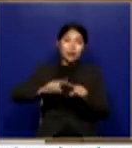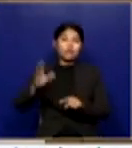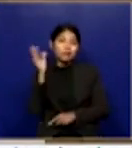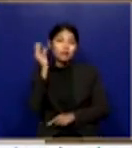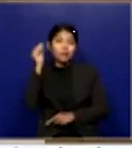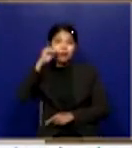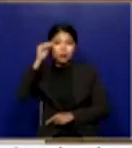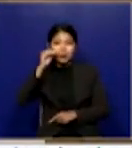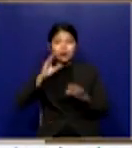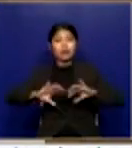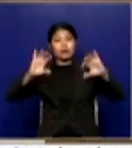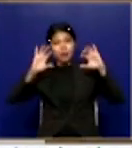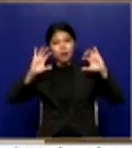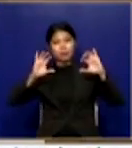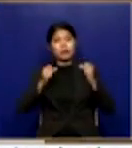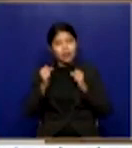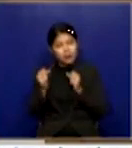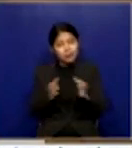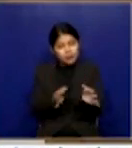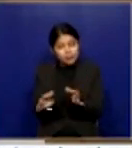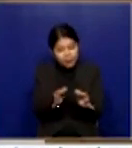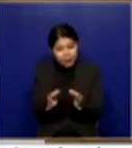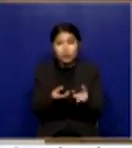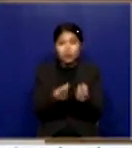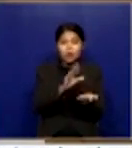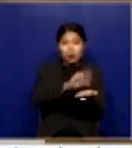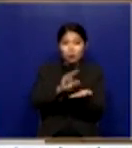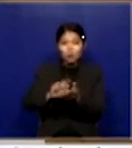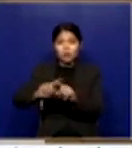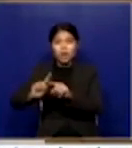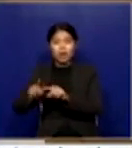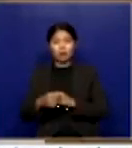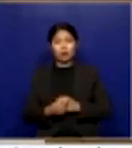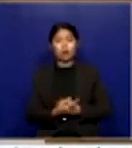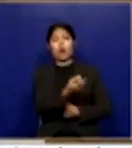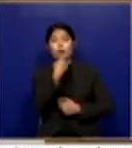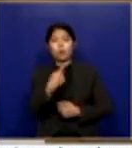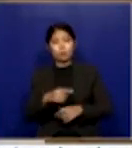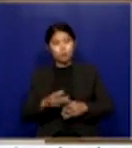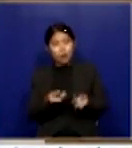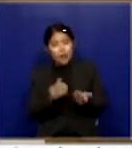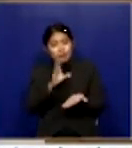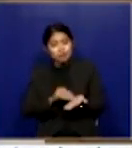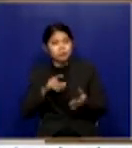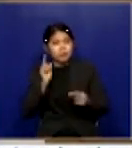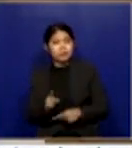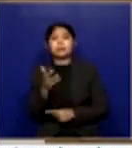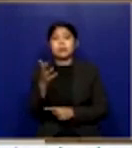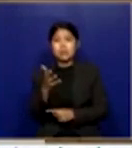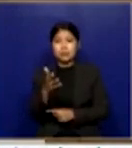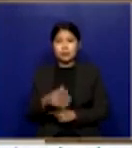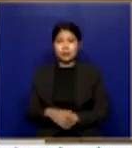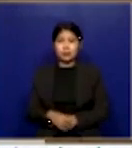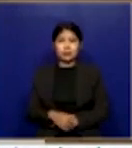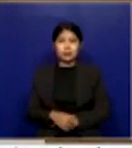ทางฝ่ายรัฐบาลก็ไปที่แจงมีตัวเลขตามออกมาตั้งแต่ว่าตัวเลขรัฐบาลไม่จริงจริงๆแล้วผม